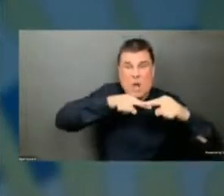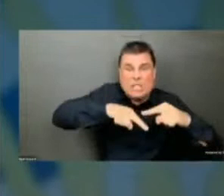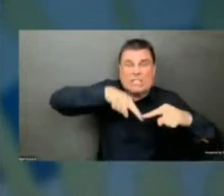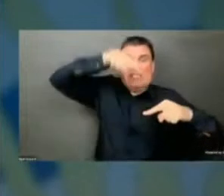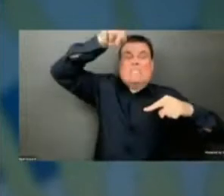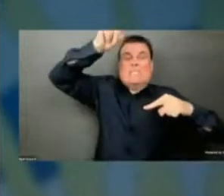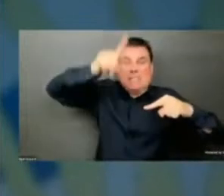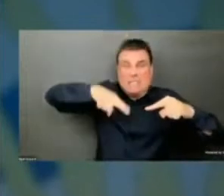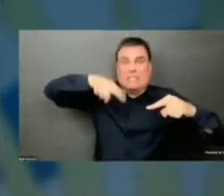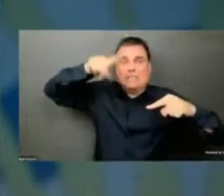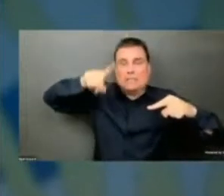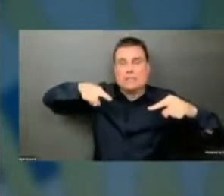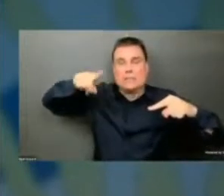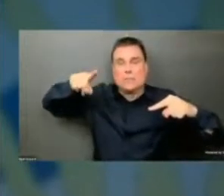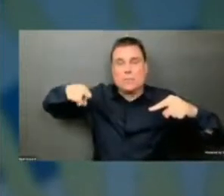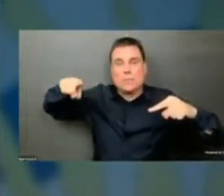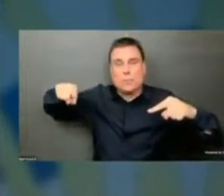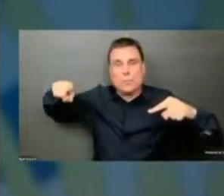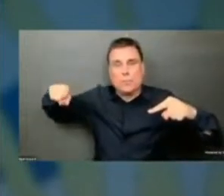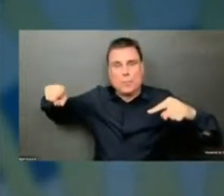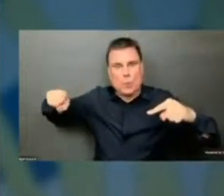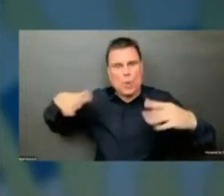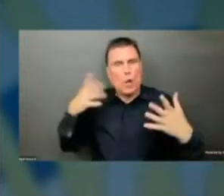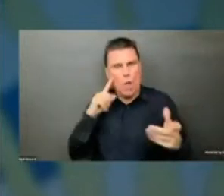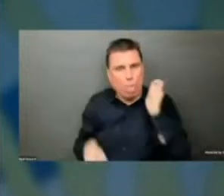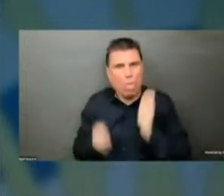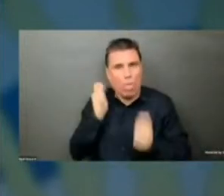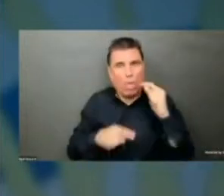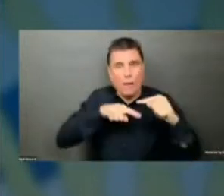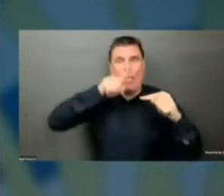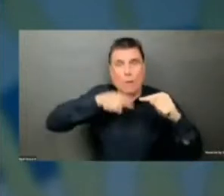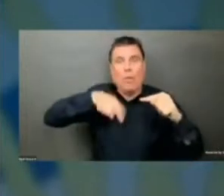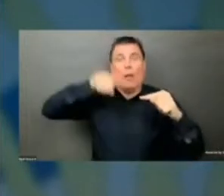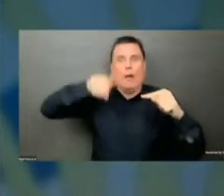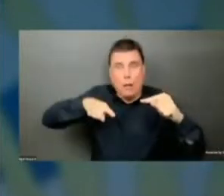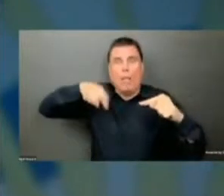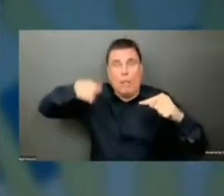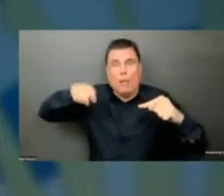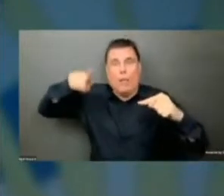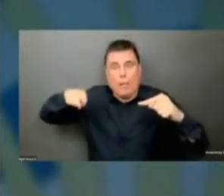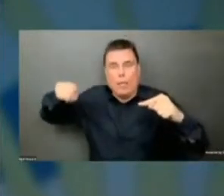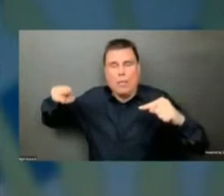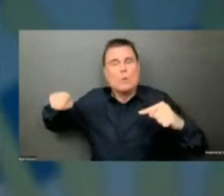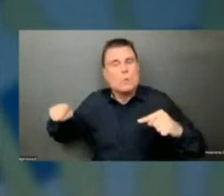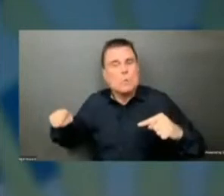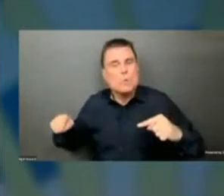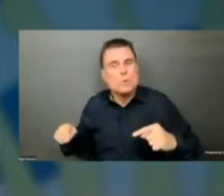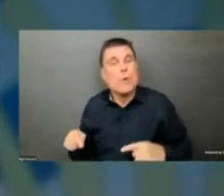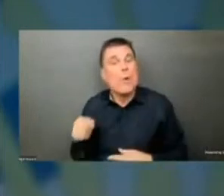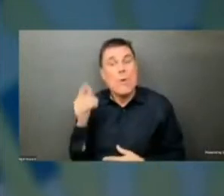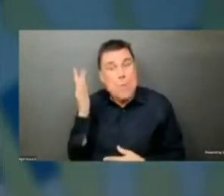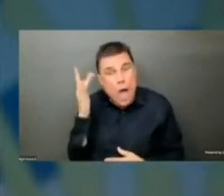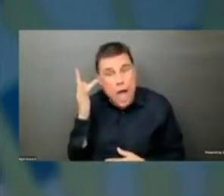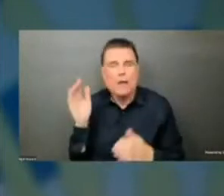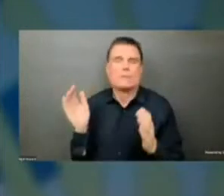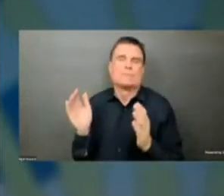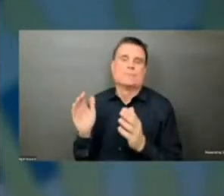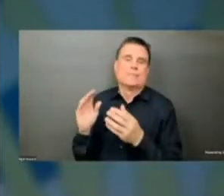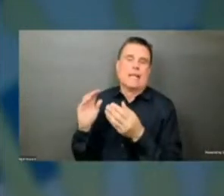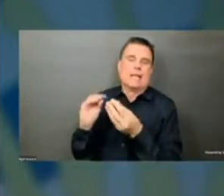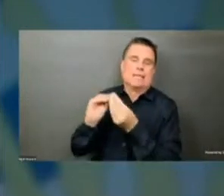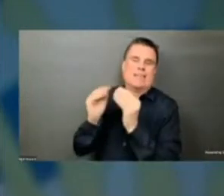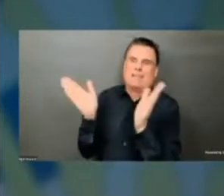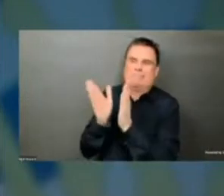change 零 can 星 mean 的 a big 看到 difference 了 in terms of 社 stress 区的 on 感染传染。 on our communities and the healthcare system. And on Vancouver